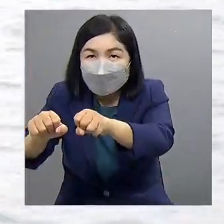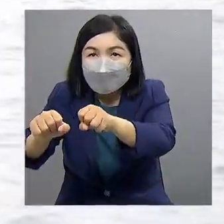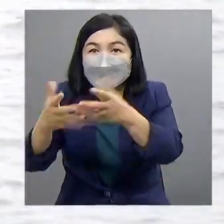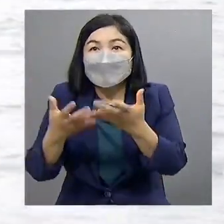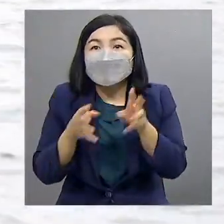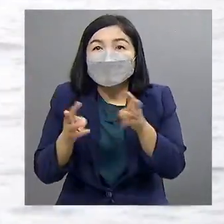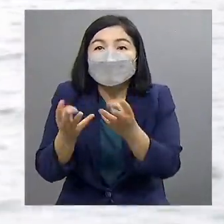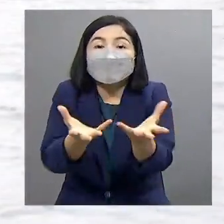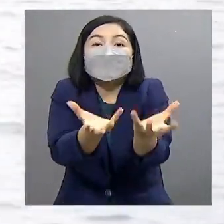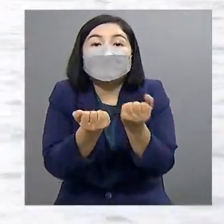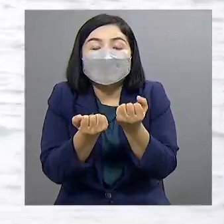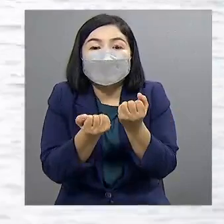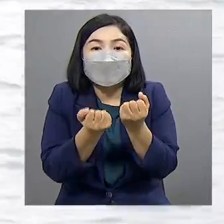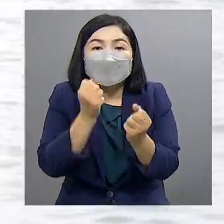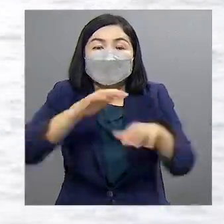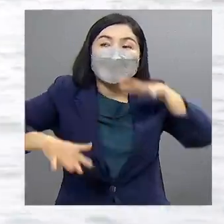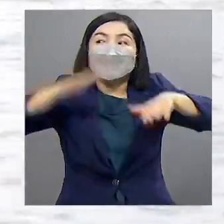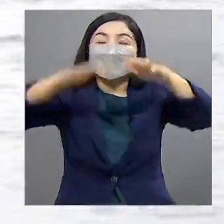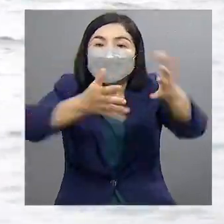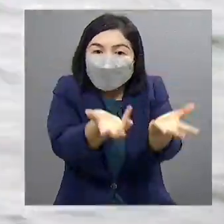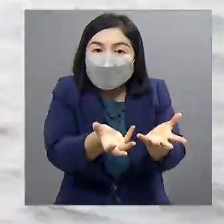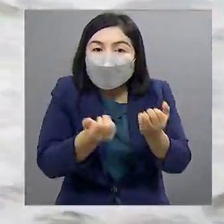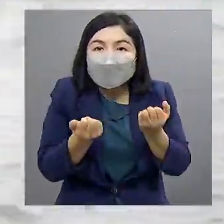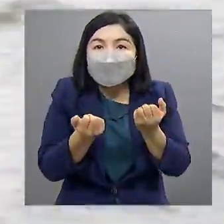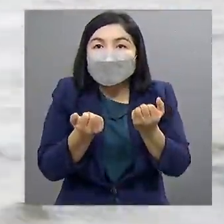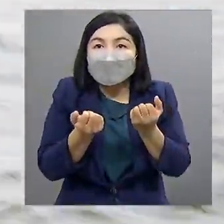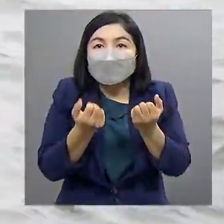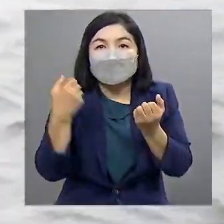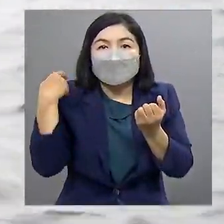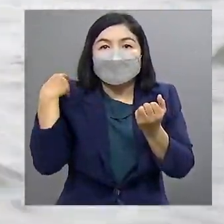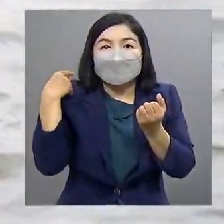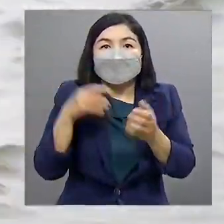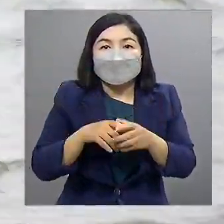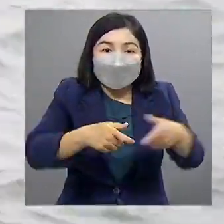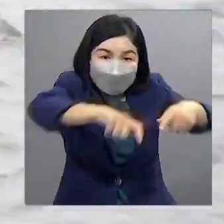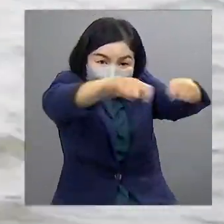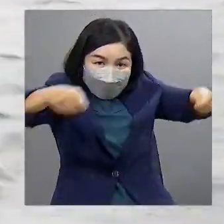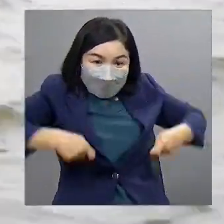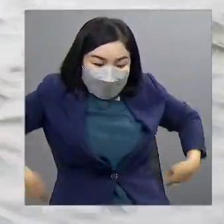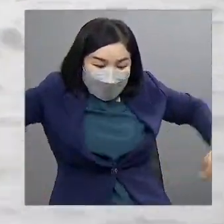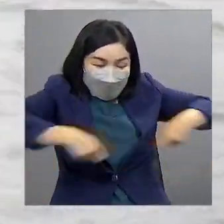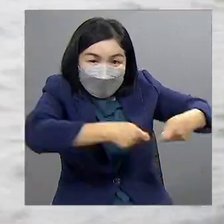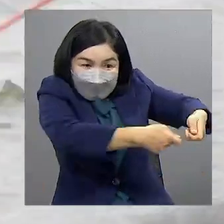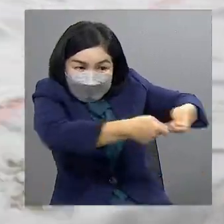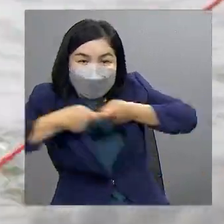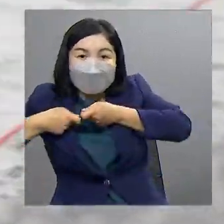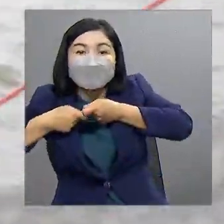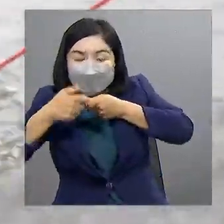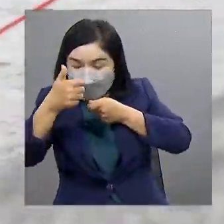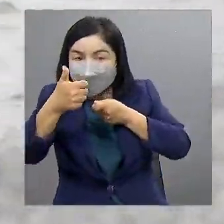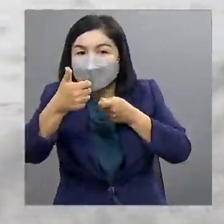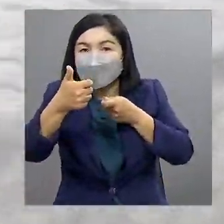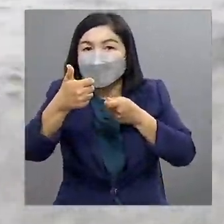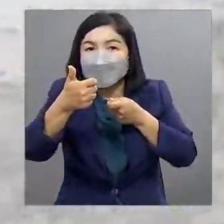ล็อกผู้สัมภาระให้เขาล็อกตัวไว้แล้วเราลากเขากลับมาให้เขาเกาะไว้แล้วเราก็ลากเขากลับมาอย่างเดียวเขาก็จะเกาะอยู่